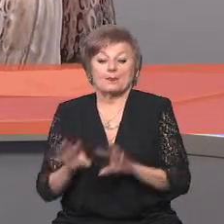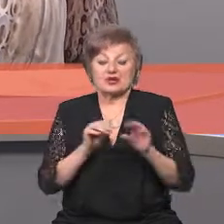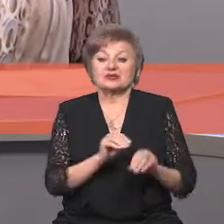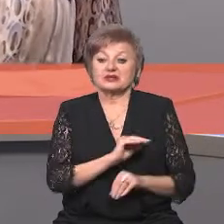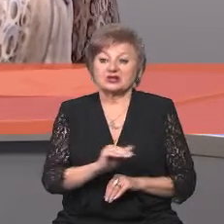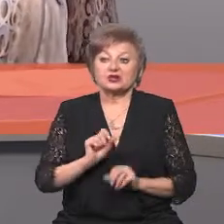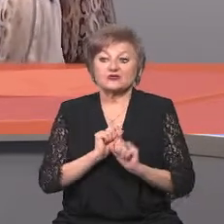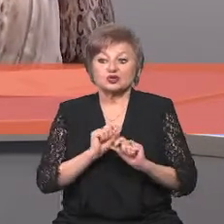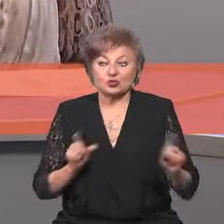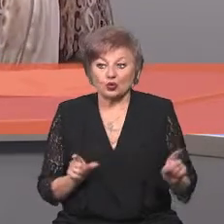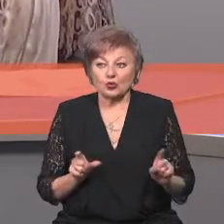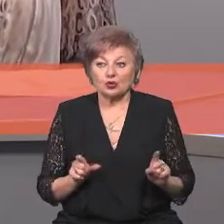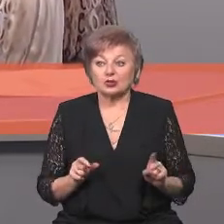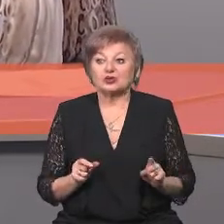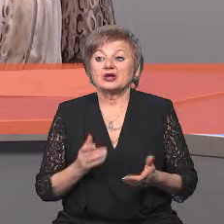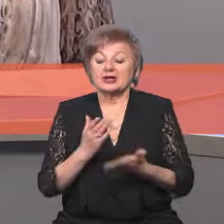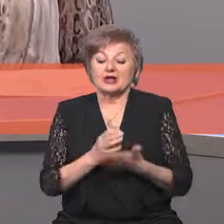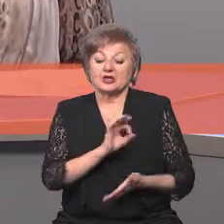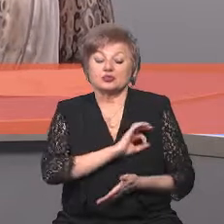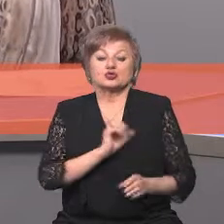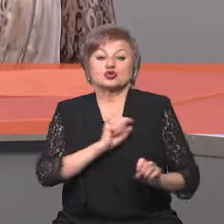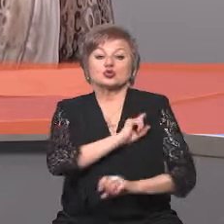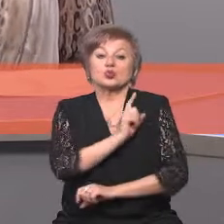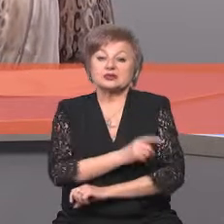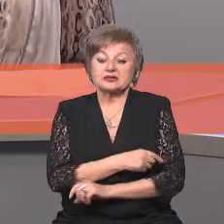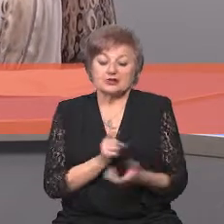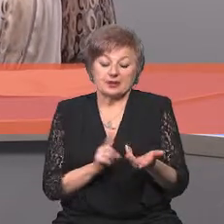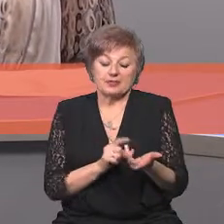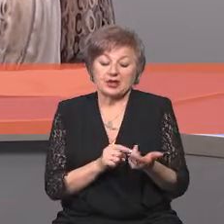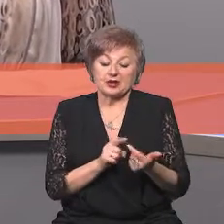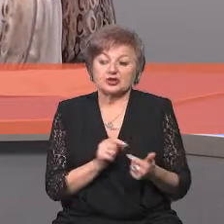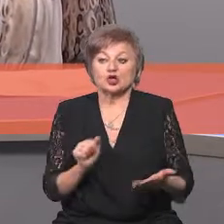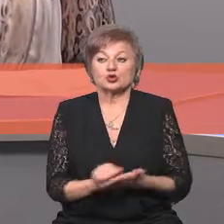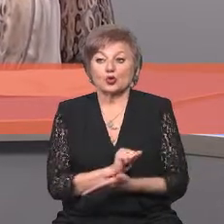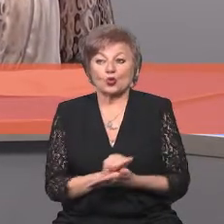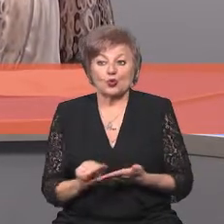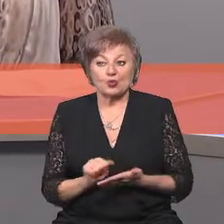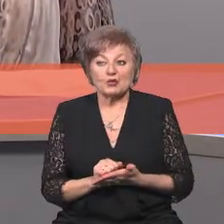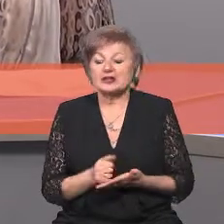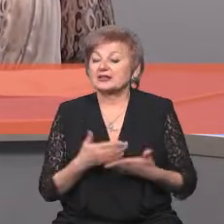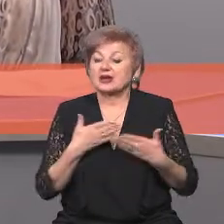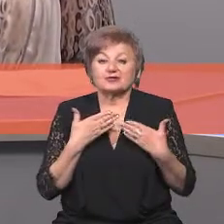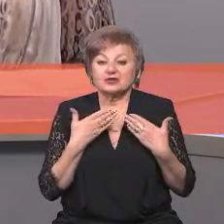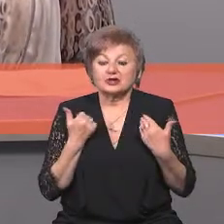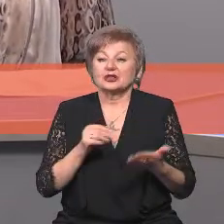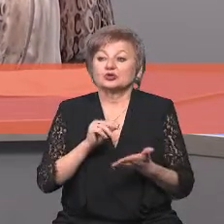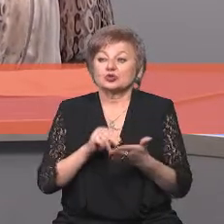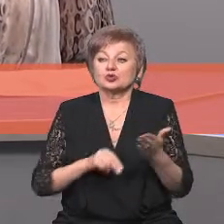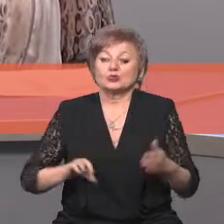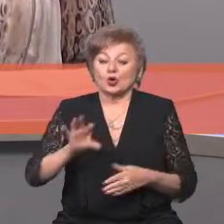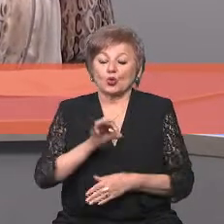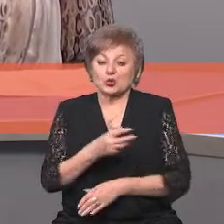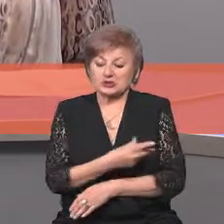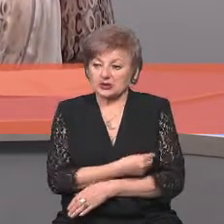він заюстований, він має юридичну силу. І в переліку документів для зарахування в школі немає довідки про